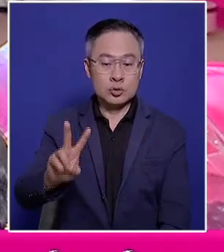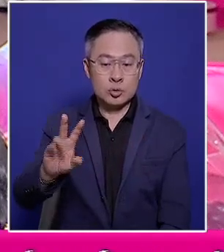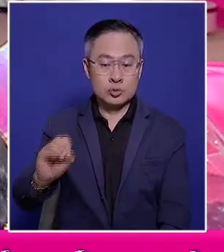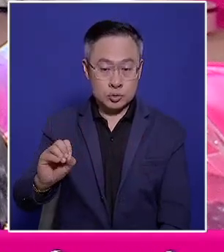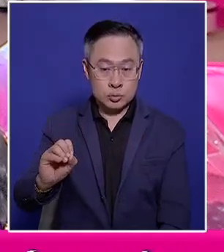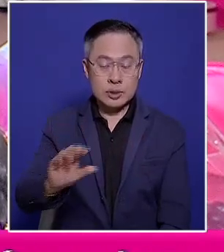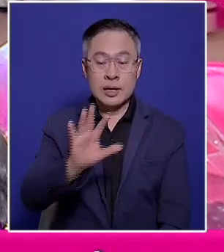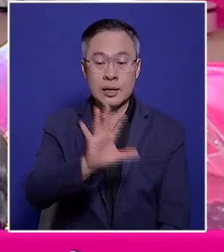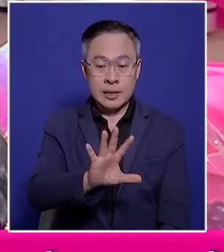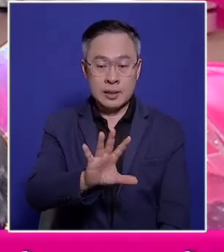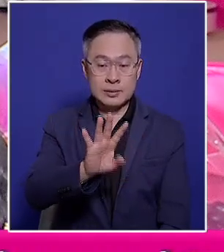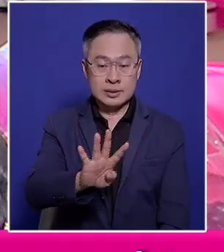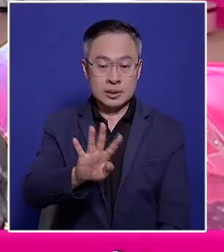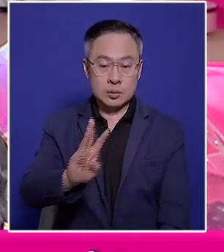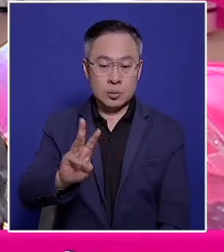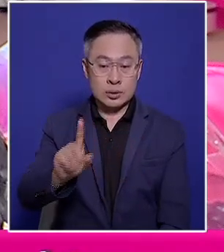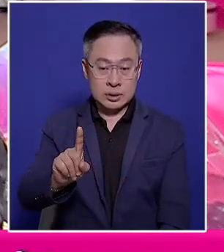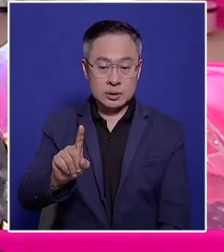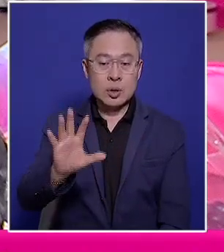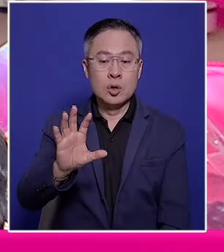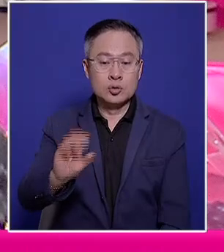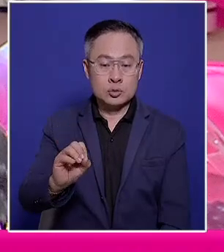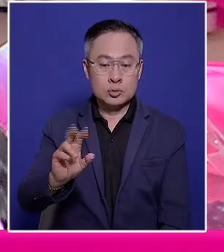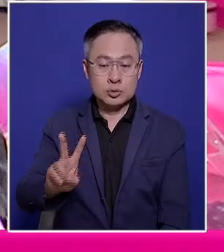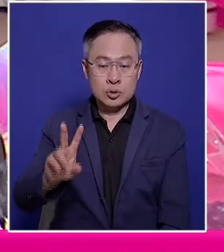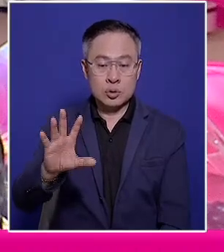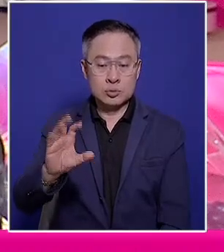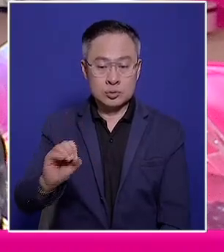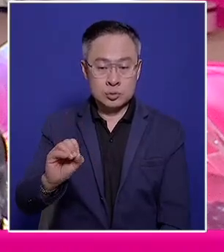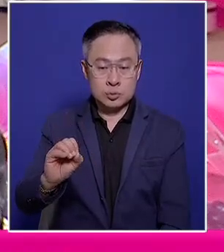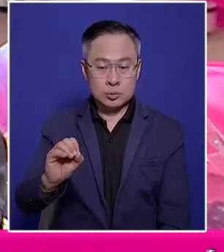0 5 4 6 1 0 2 0